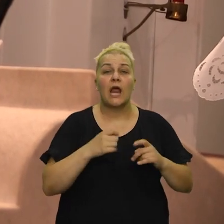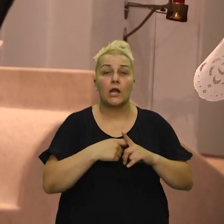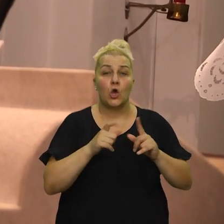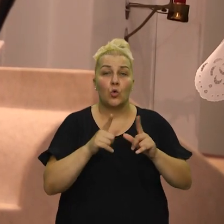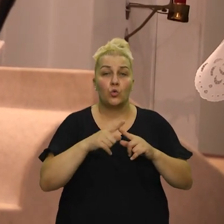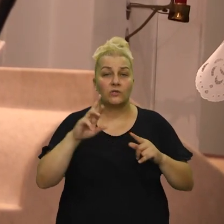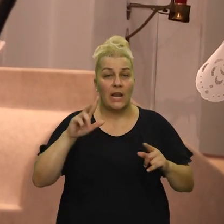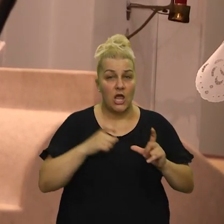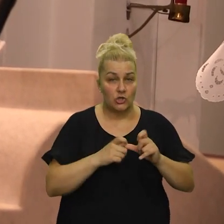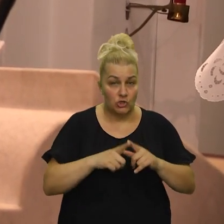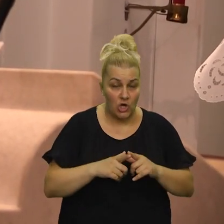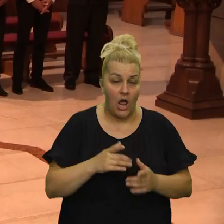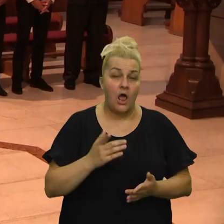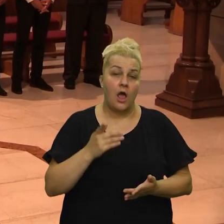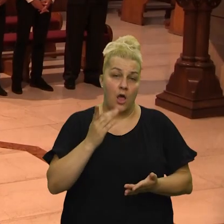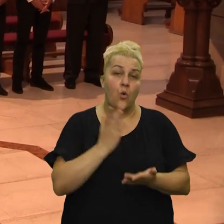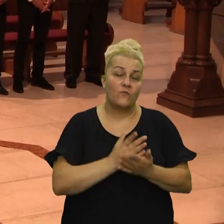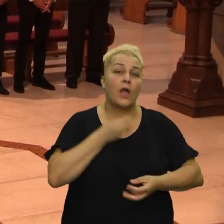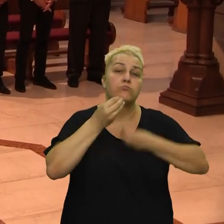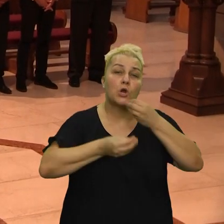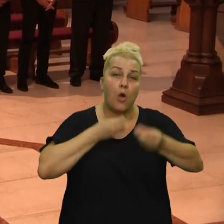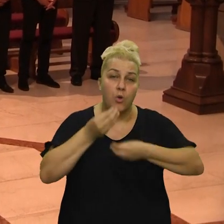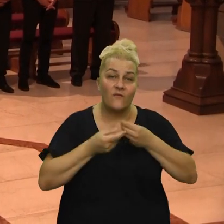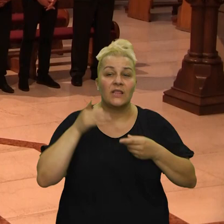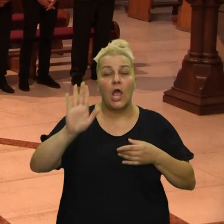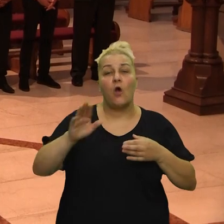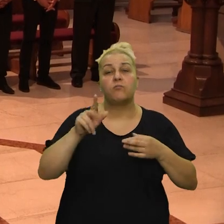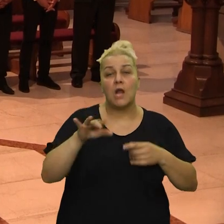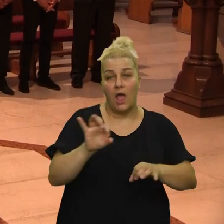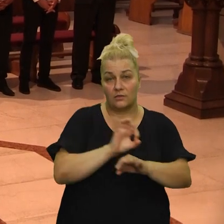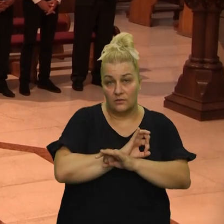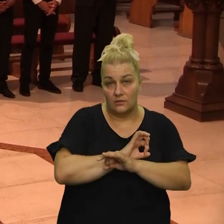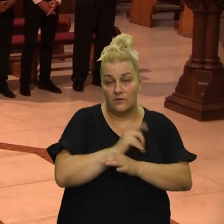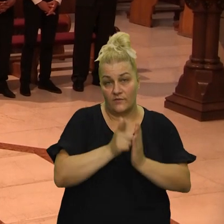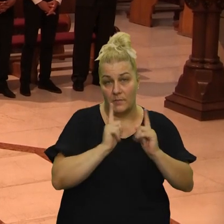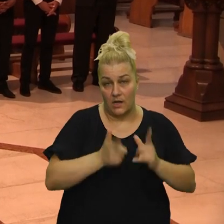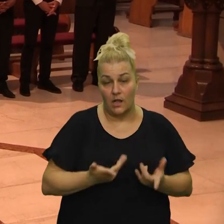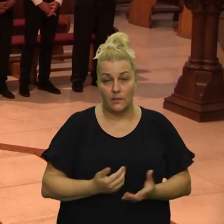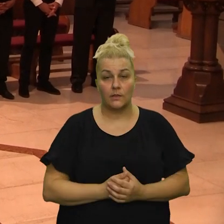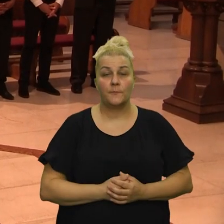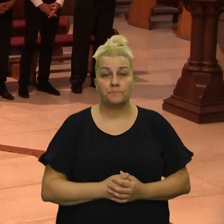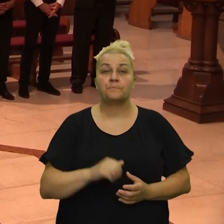za domovinu Hrvatsku, uvijek u nadahnutom propovjedi. Da, on nadahnute ima propovjedi